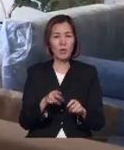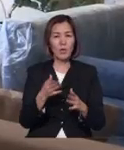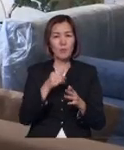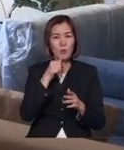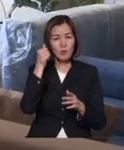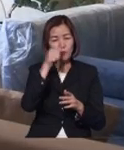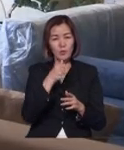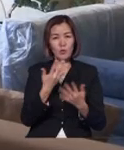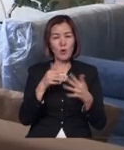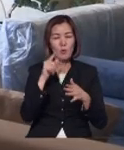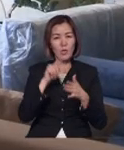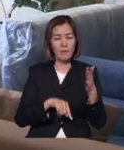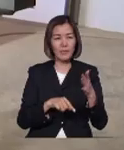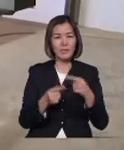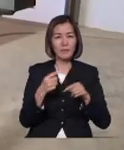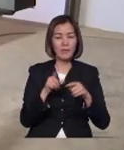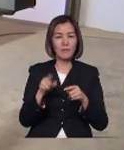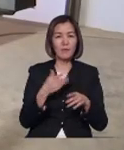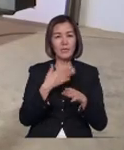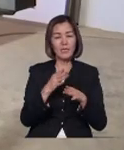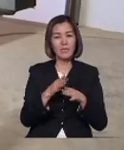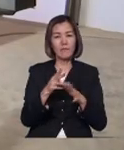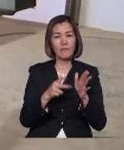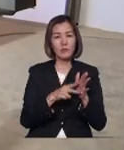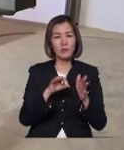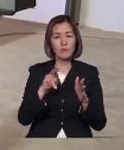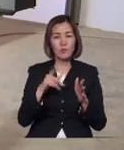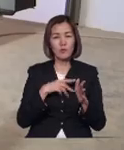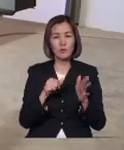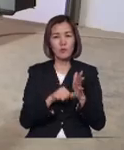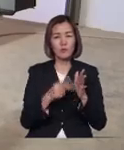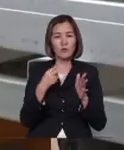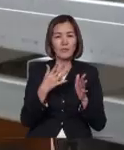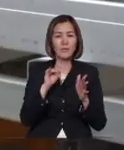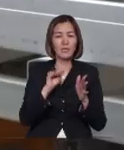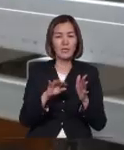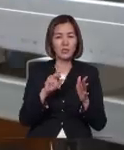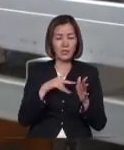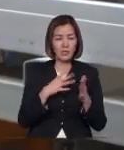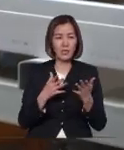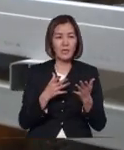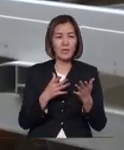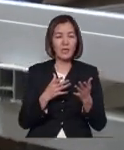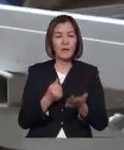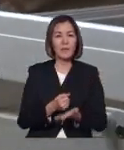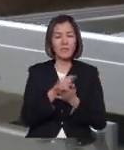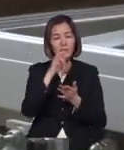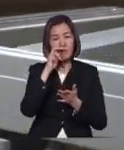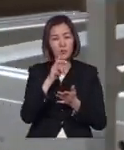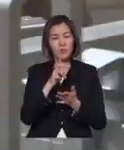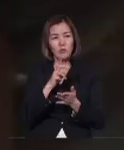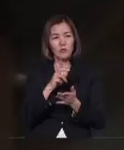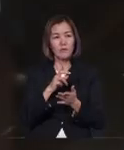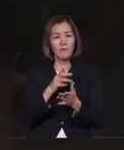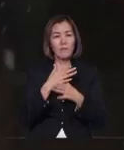программе Алана предприниматель получил кредит на сумму 8625 000 тенге такая поддержка государства